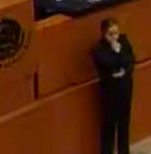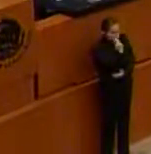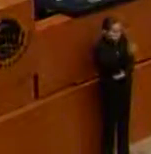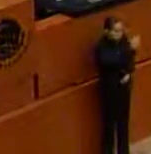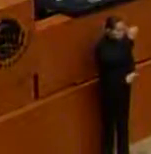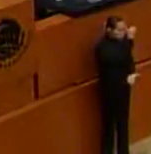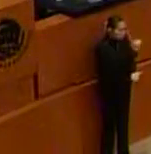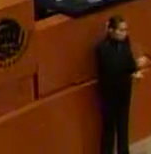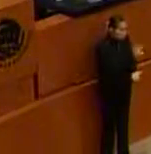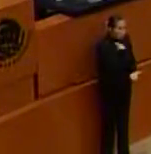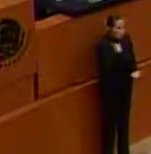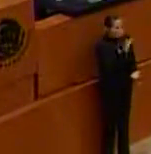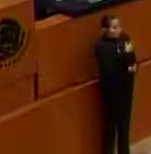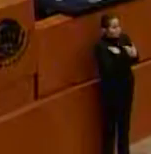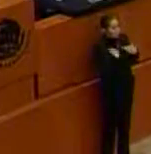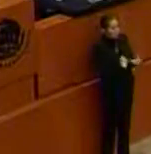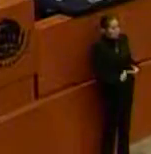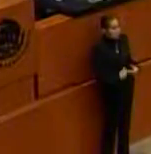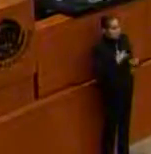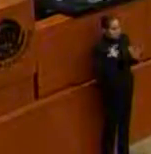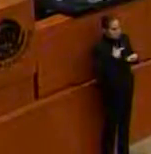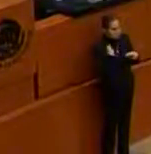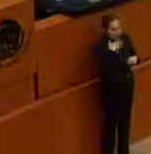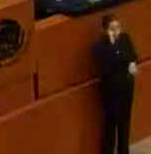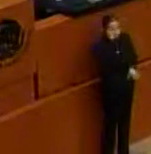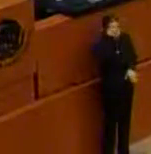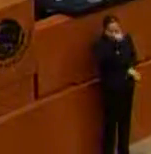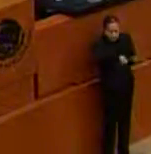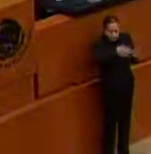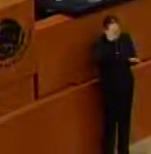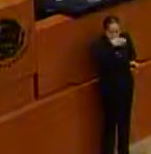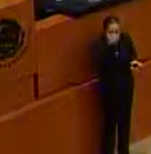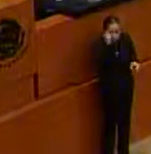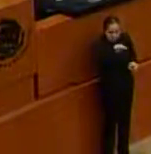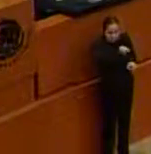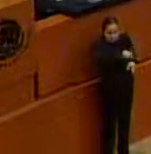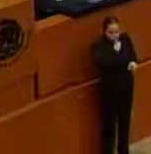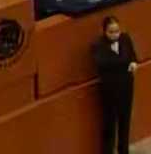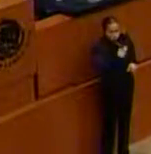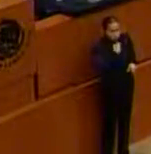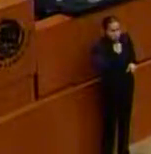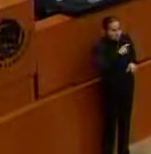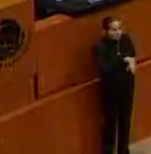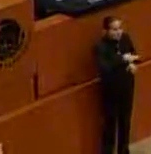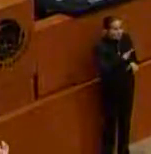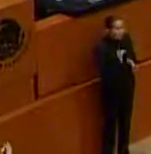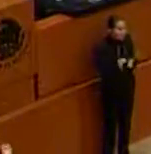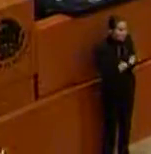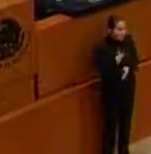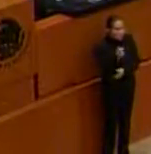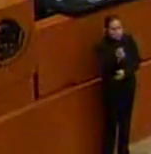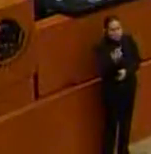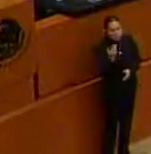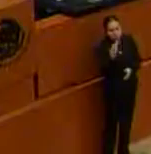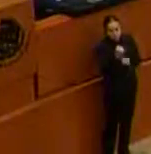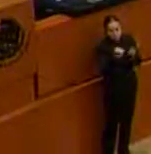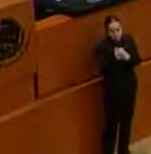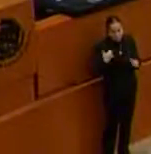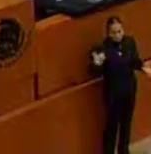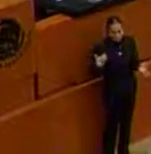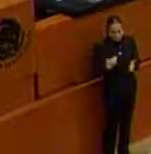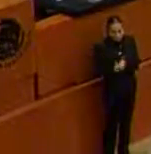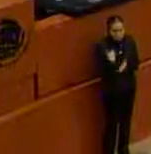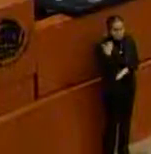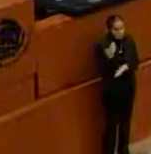élevées. Le chômage réel est en augmentation, en particulier chez les moins de 25 ans, souvent contraints d'accumuler les stages non payés pour pouvoir faire valoir